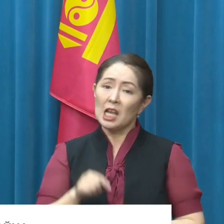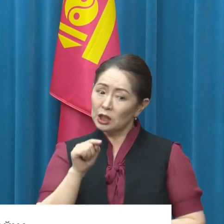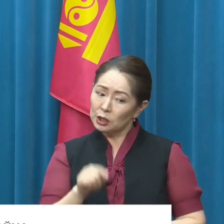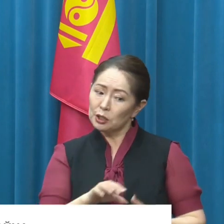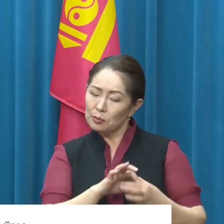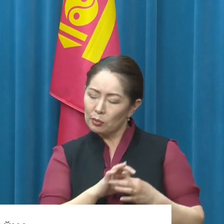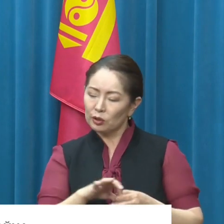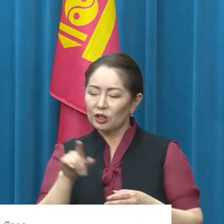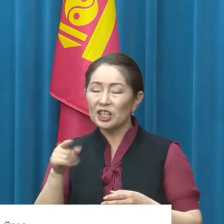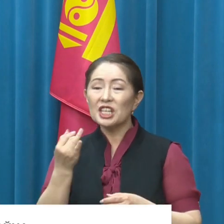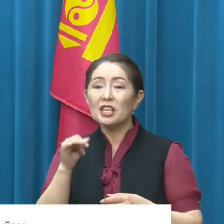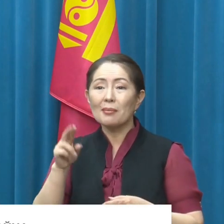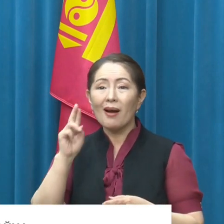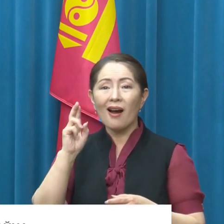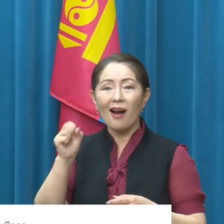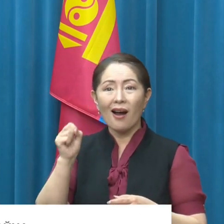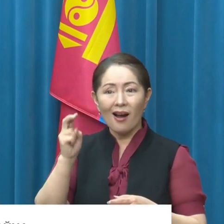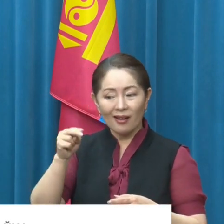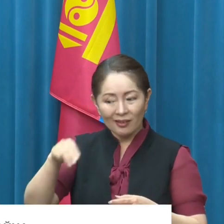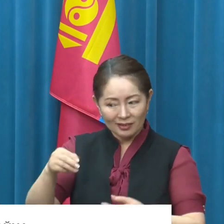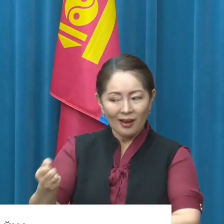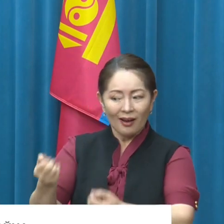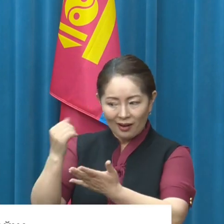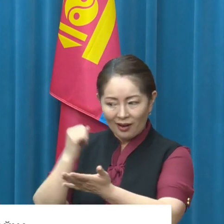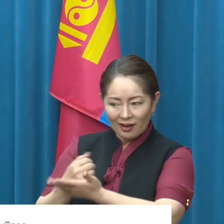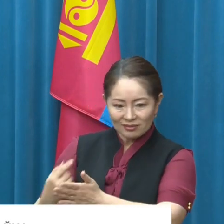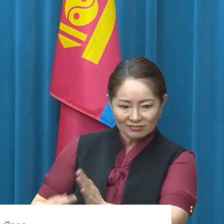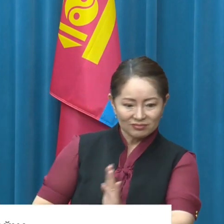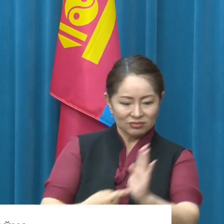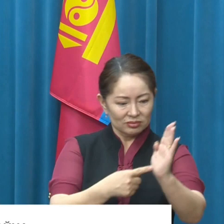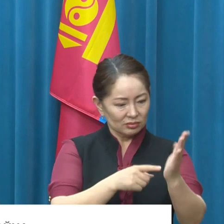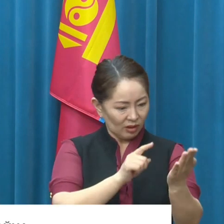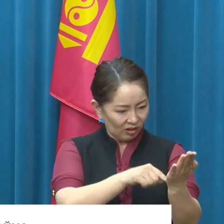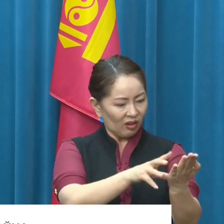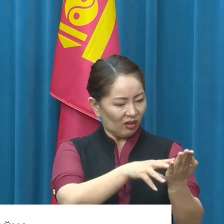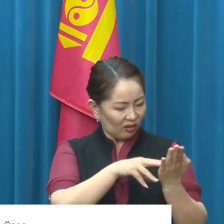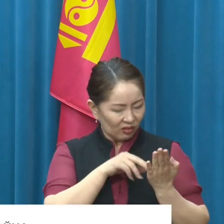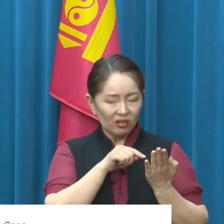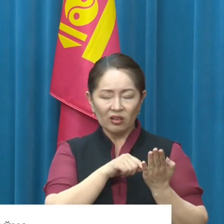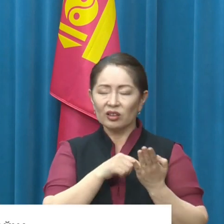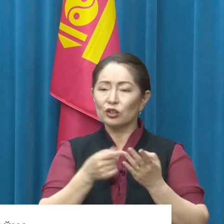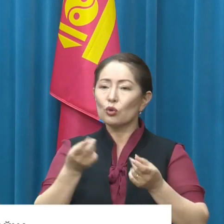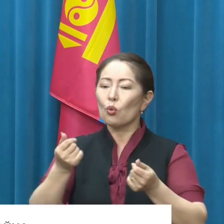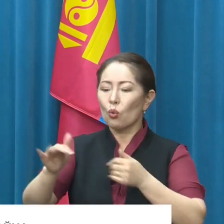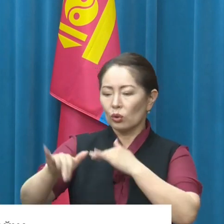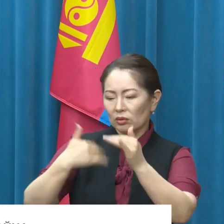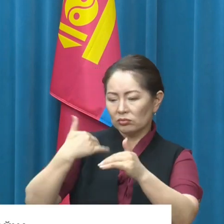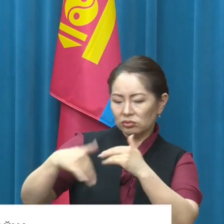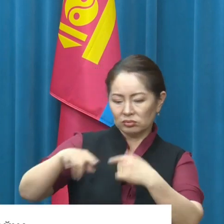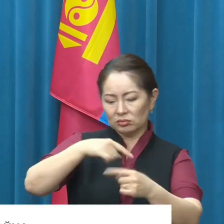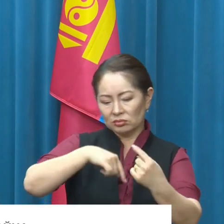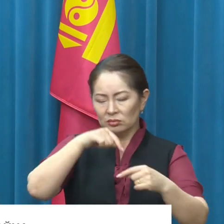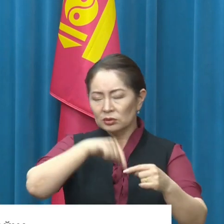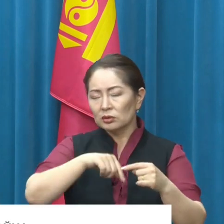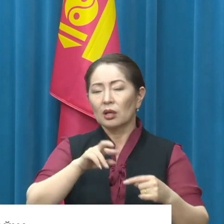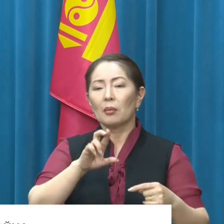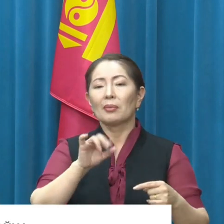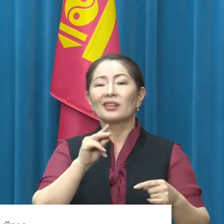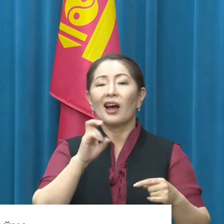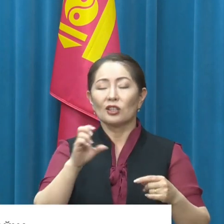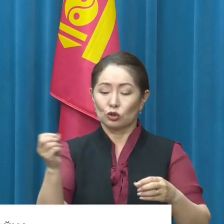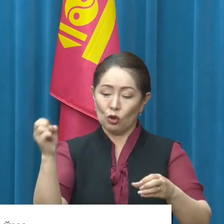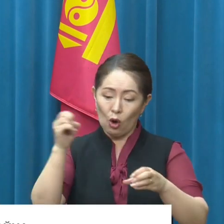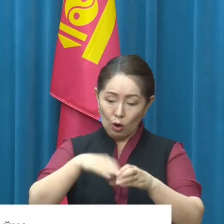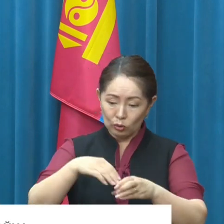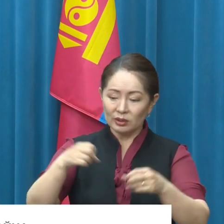одоо энэ актын дагуу энэ гүйлгээг хийж одоо баланс дээр нь тусгах. За энэ баланс дээр ингэж тусгахснаар тус банкны өөр өөр